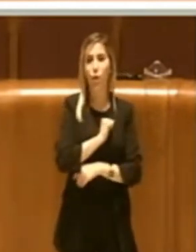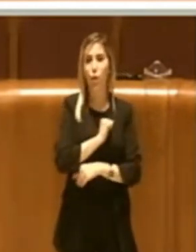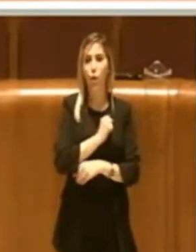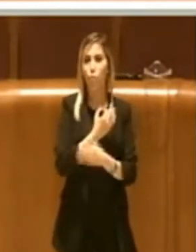Grazie.